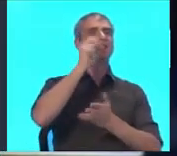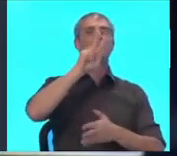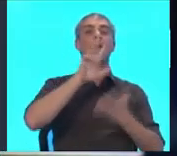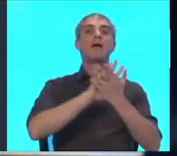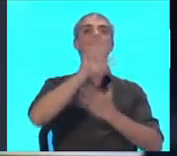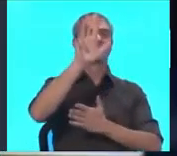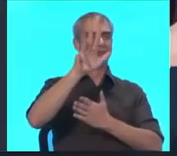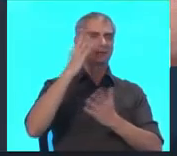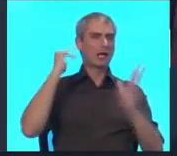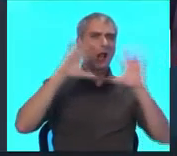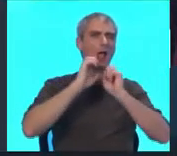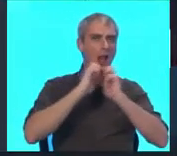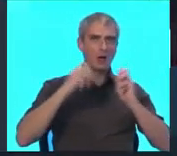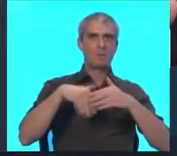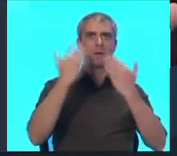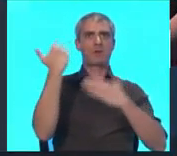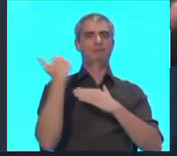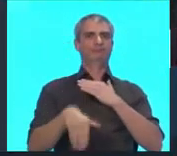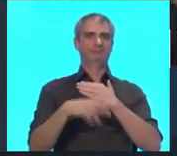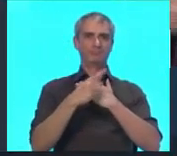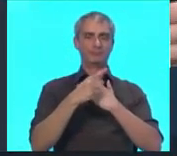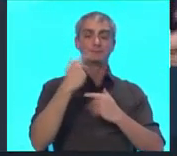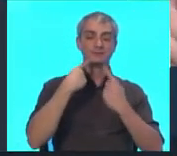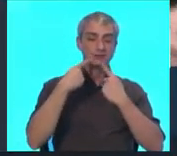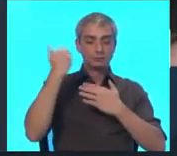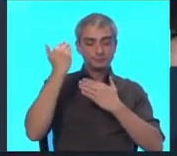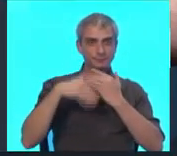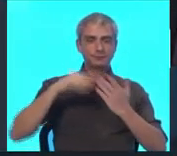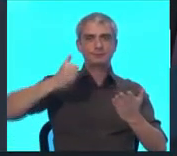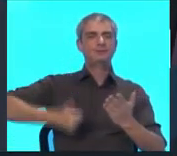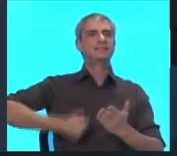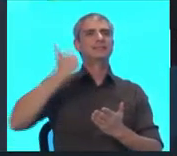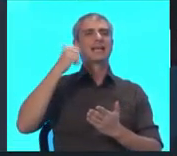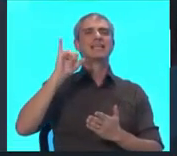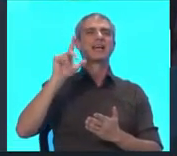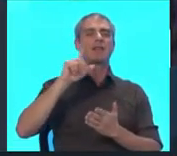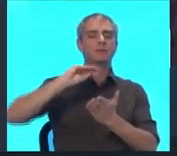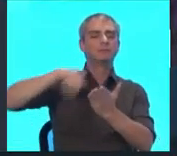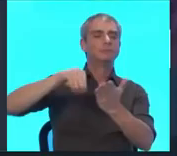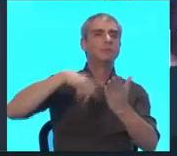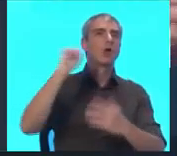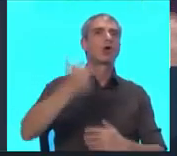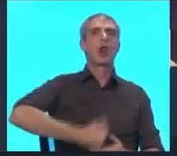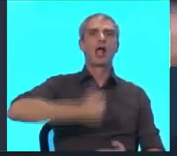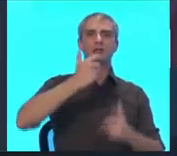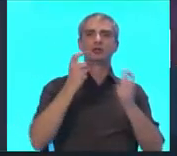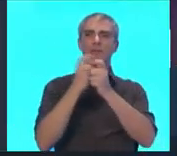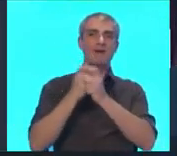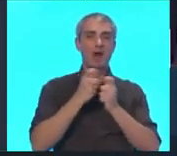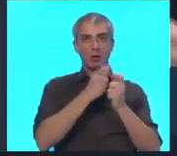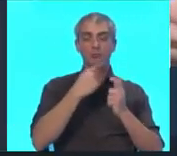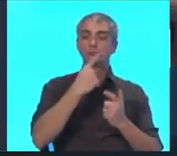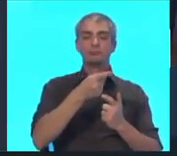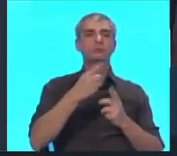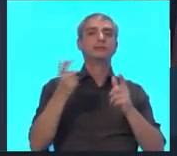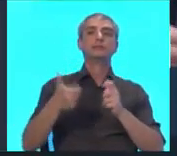לילה ארוך, זה הסתיים בבוקר. בסוף הדיונים החתים השר יריב לוין את כל ראשי מפלגות הקואליציה על אותו מסמך שהזכרת, שאומר סיעות